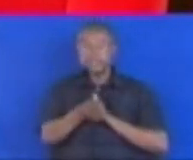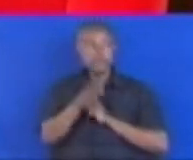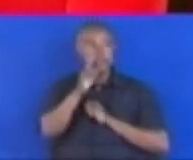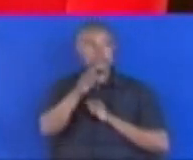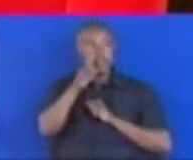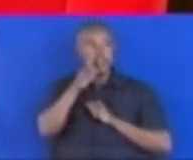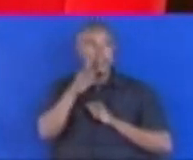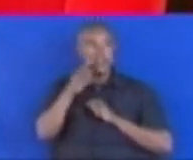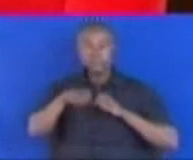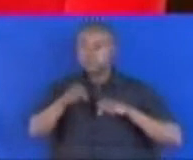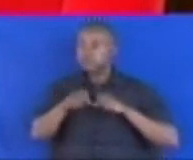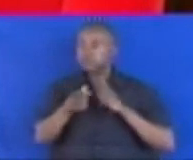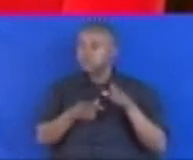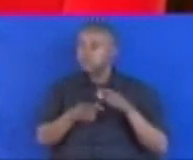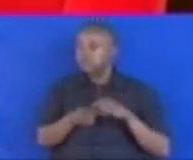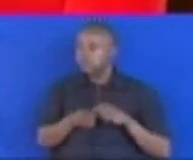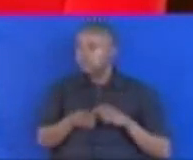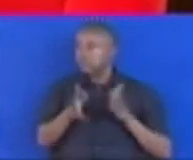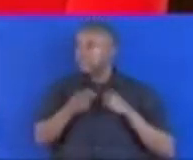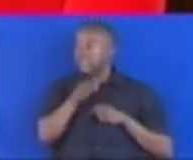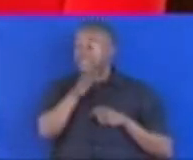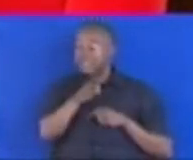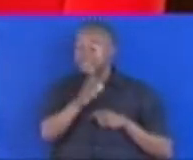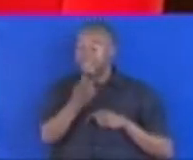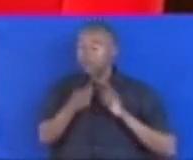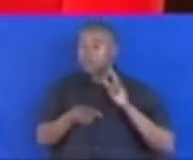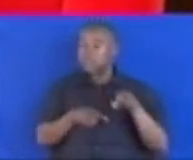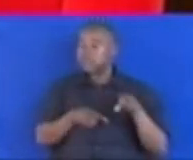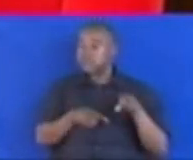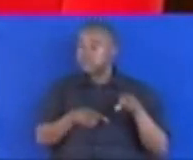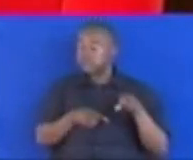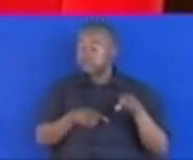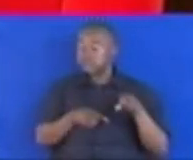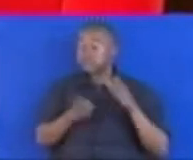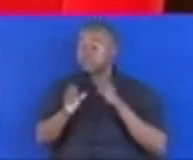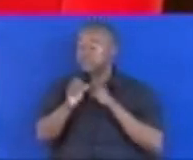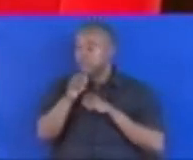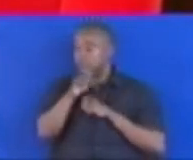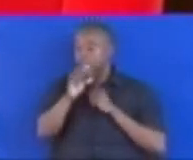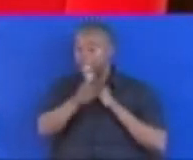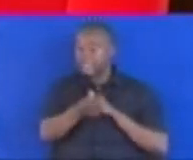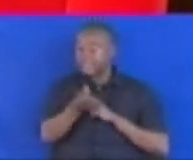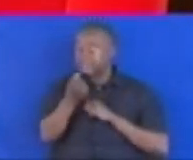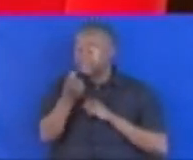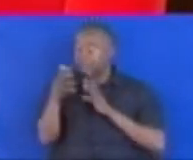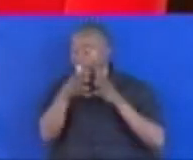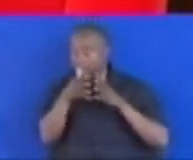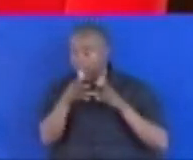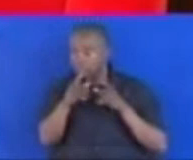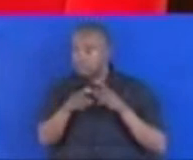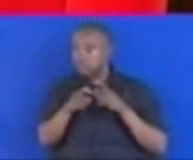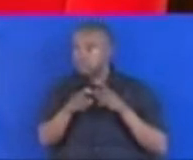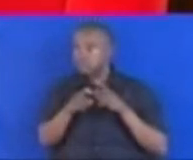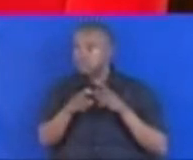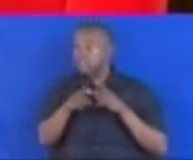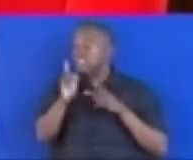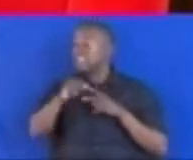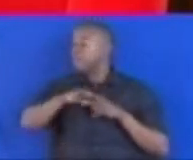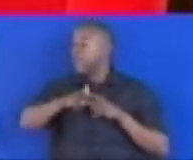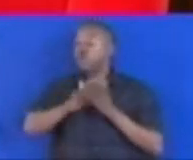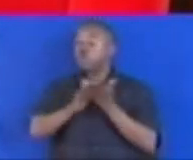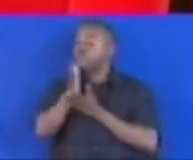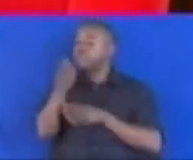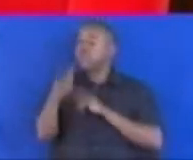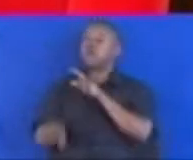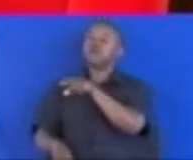dawa zote ndio zinatumika. Hizi agency zote, agency ya Ulaya na agency za Marekani, hazija authorize